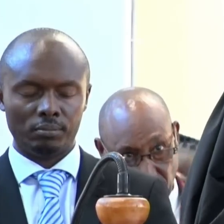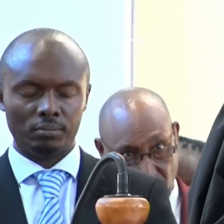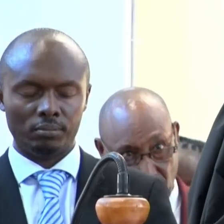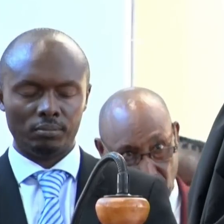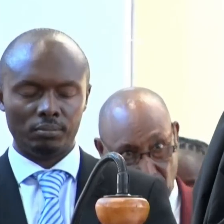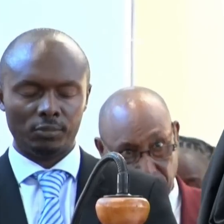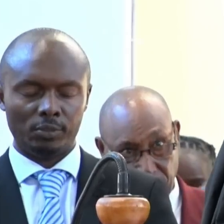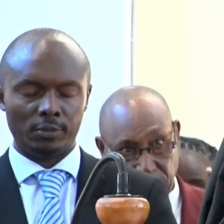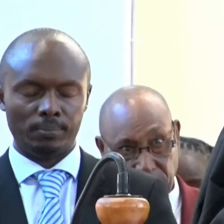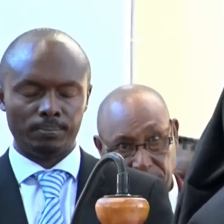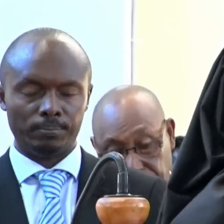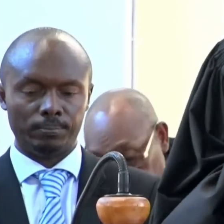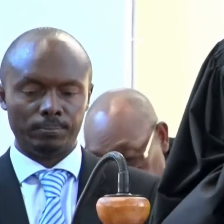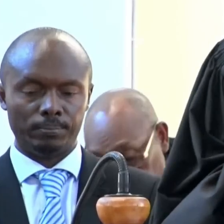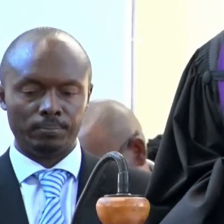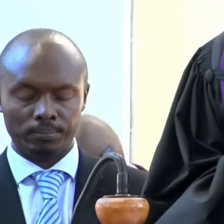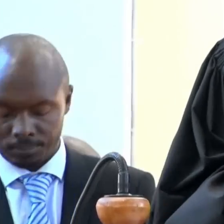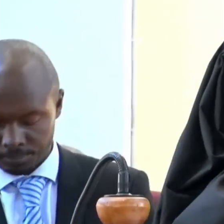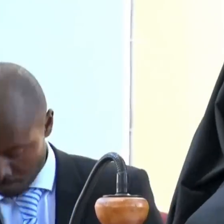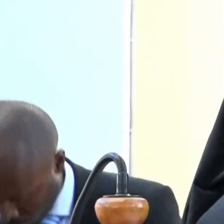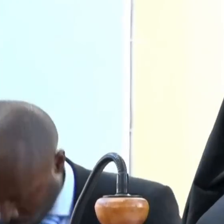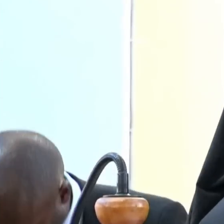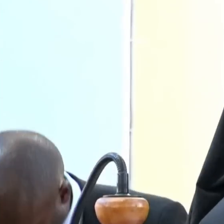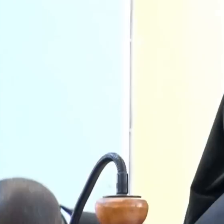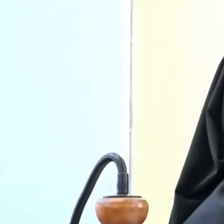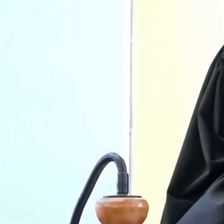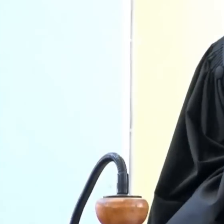witũ. Tũikare thĩ.